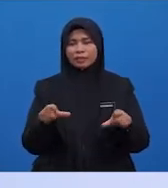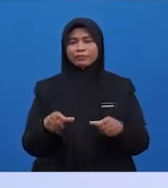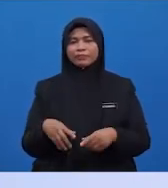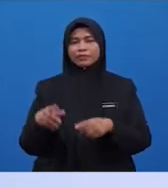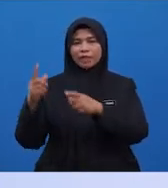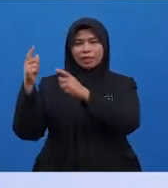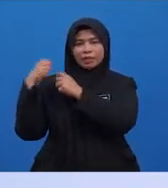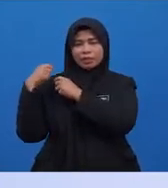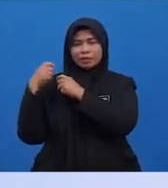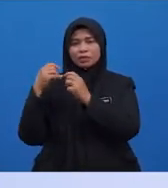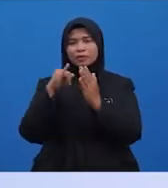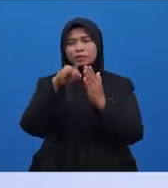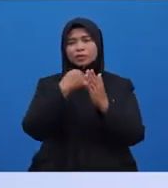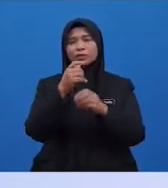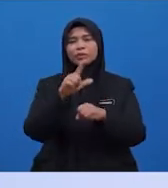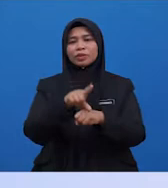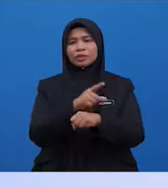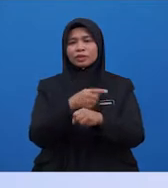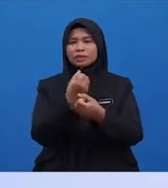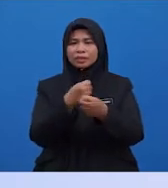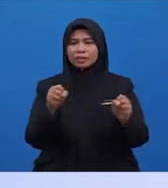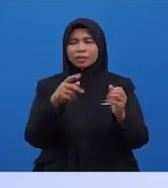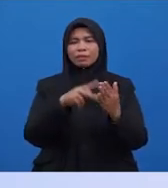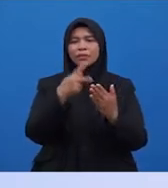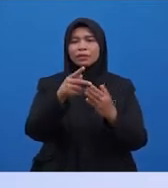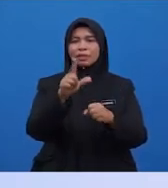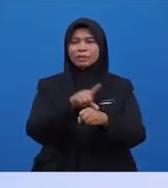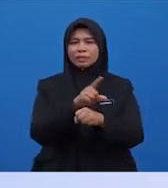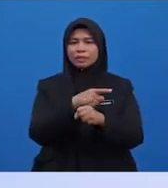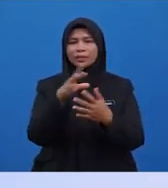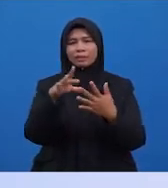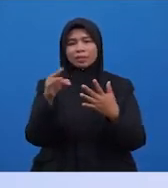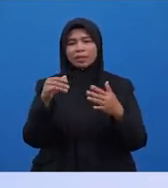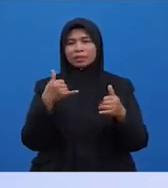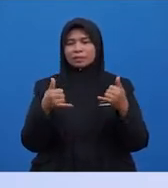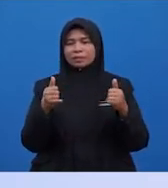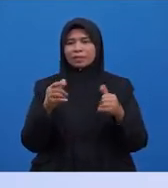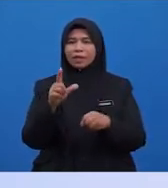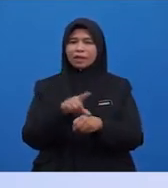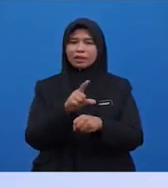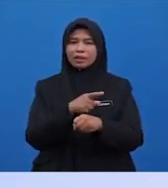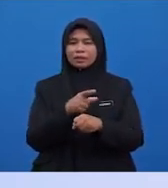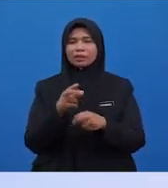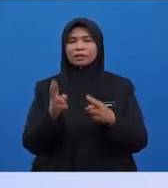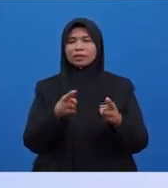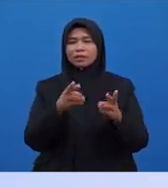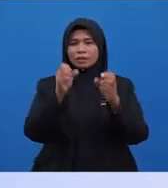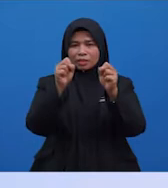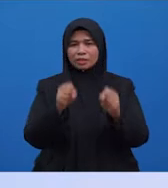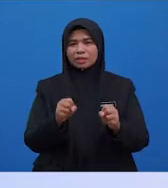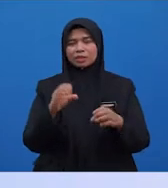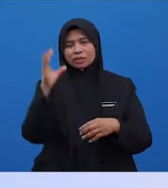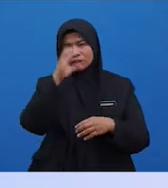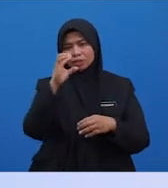tanggungjawab jurulatih ialah menyediakan program latihan, pemilihan pemain, melatih, merangka strategi,